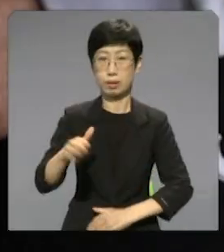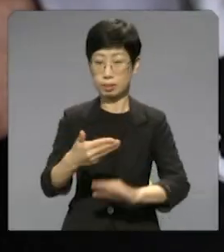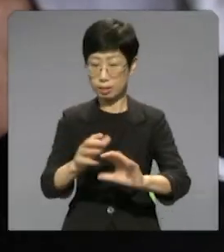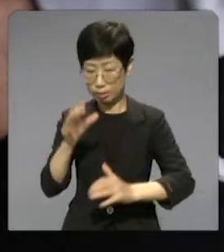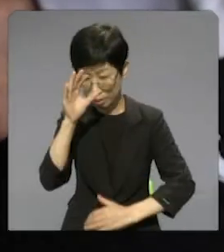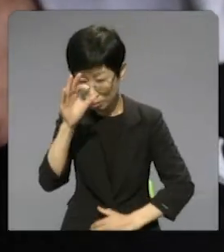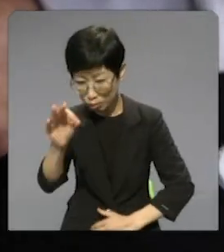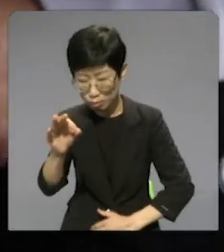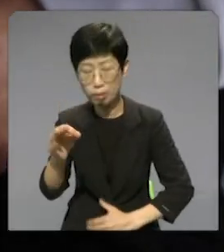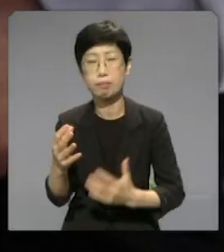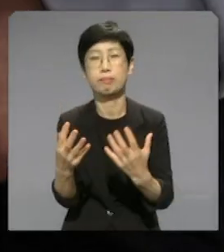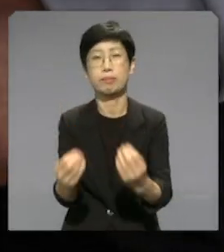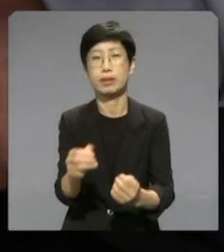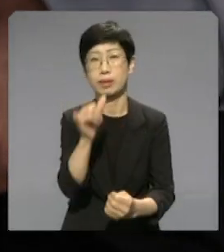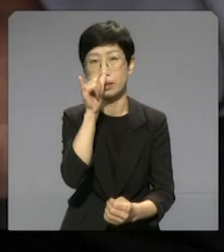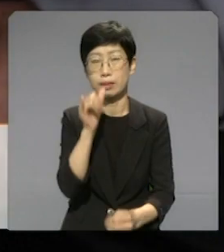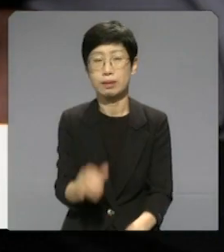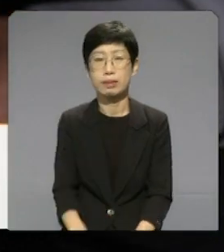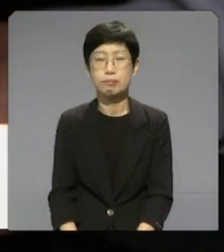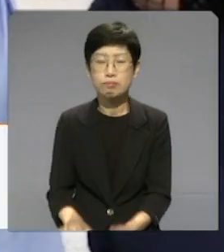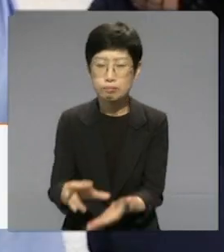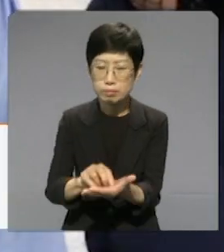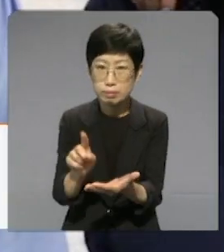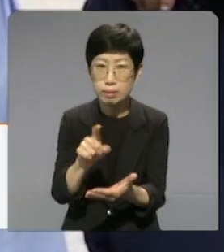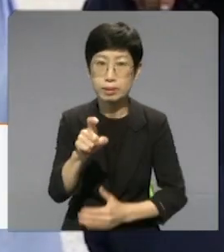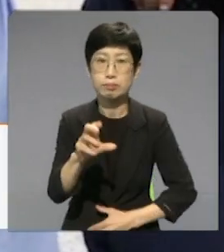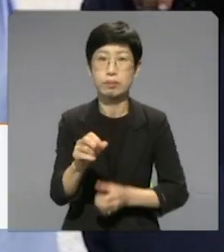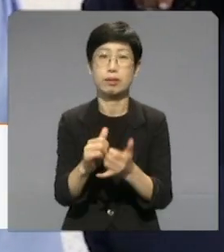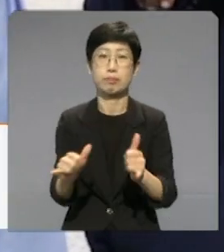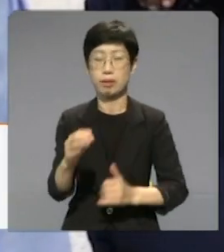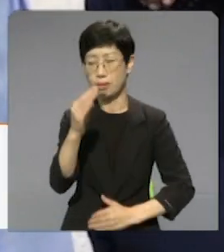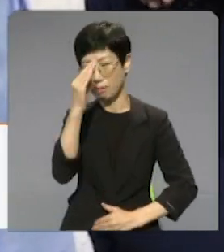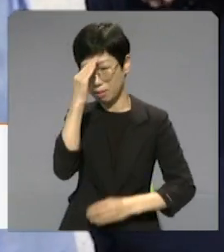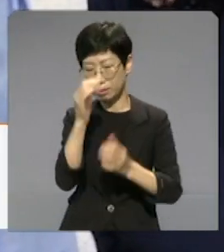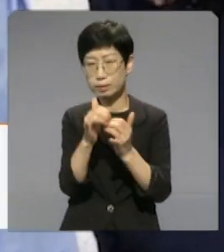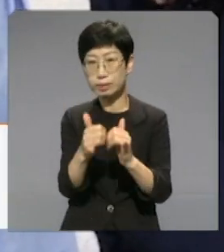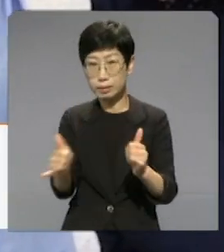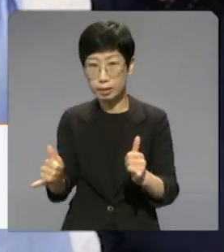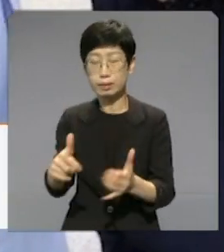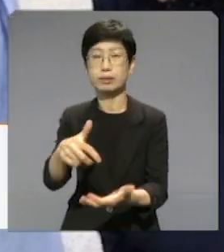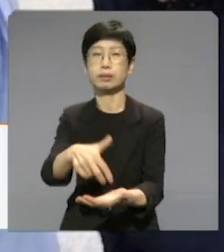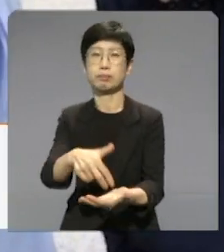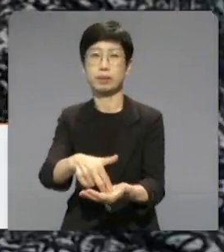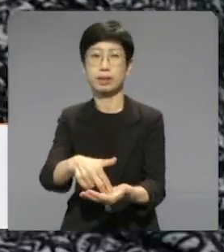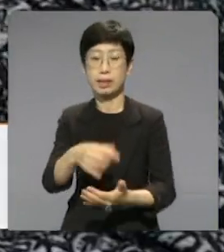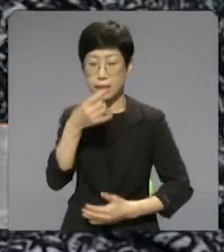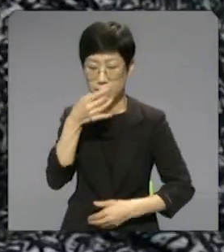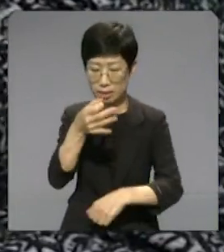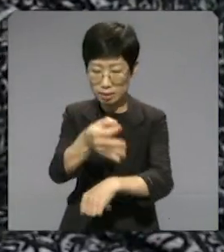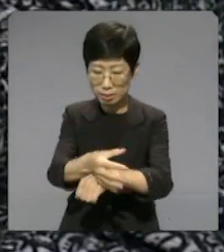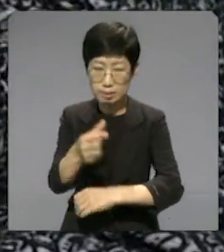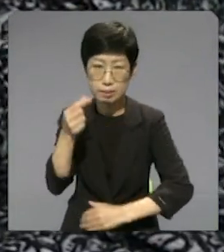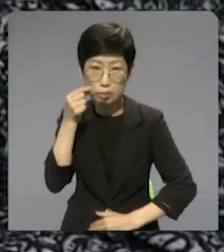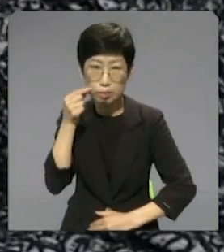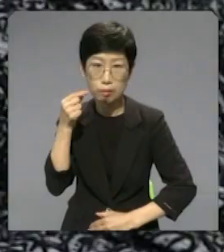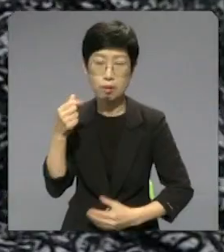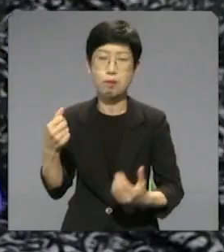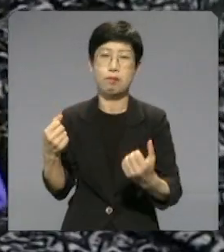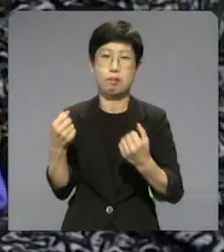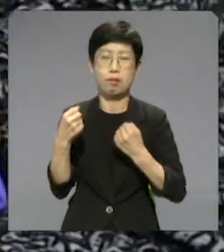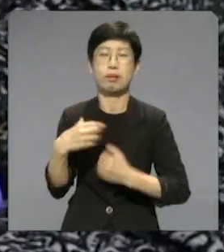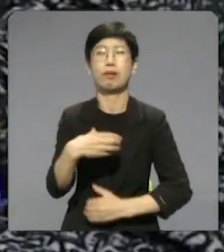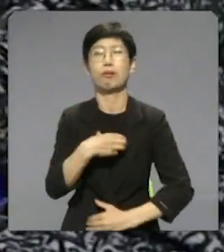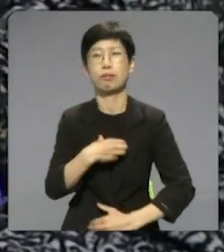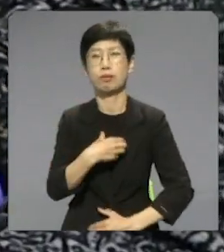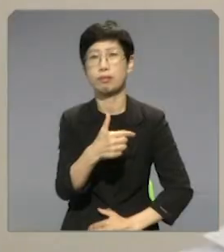흔한 질병입니다 문제는 10만명에 달하는 셀리악병 환자들이 쌀을 구하지 못해 건강을 위협받고